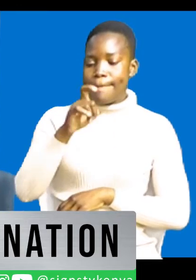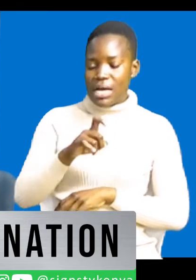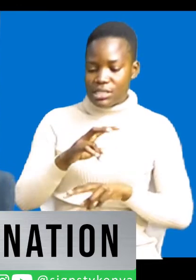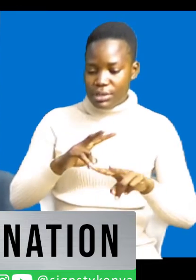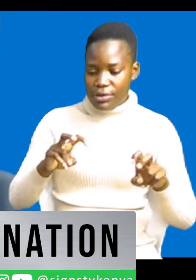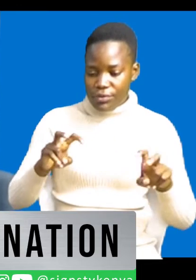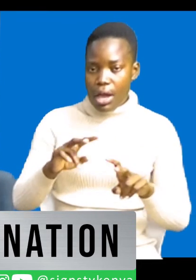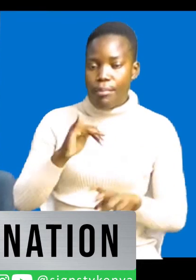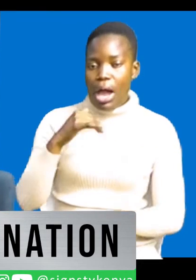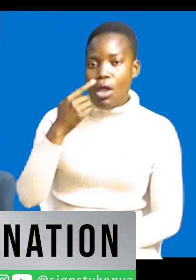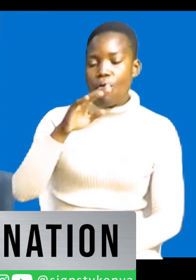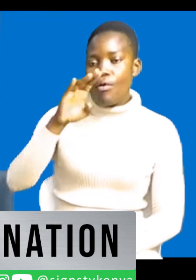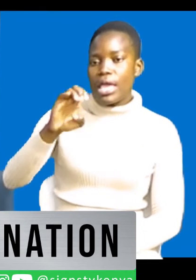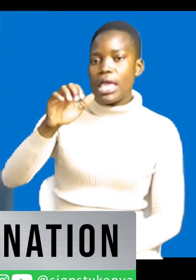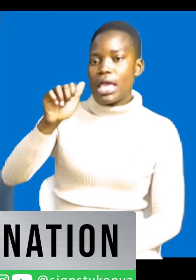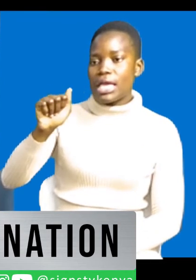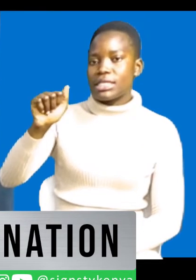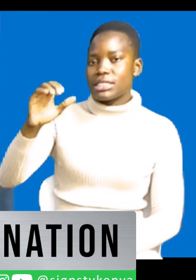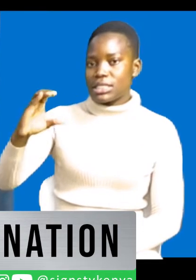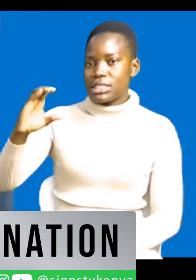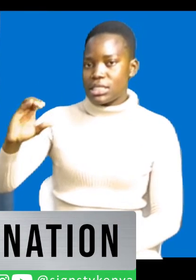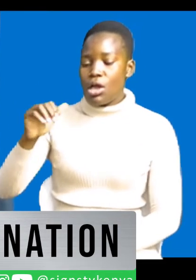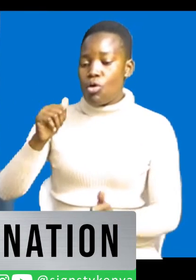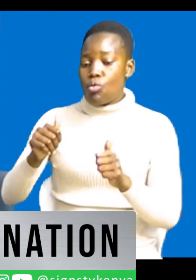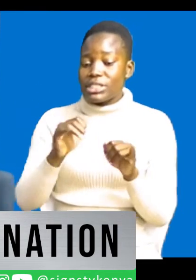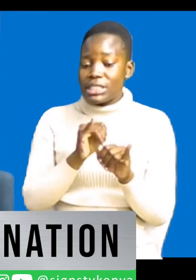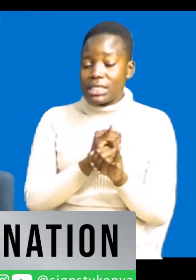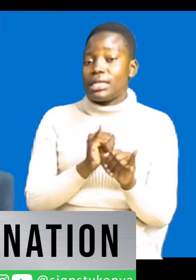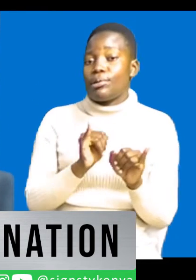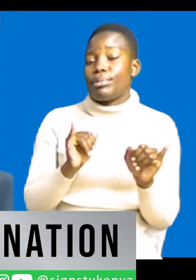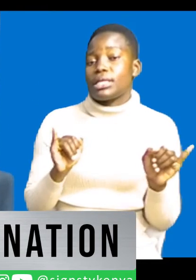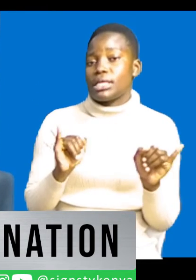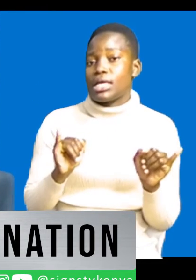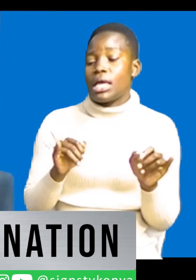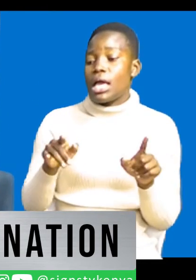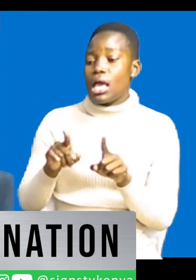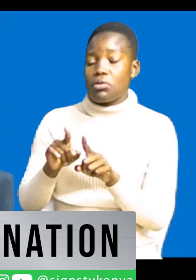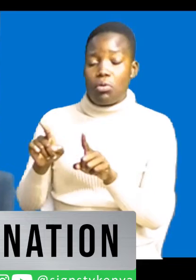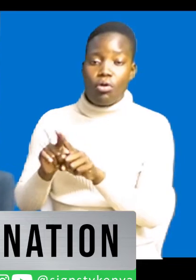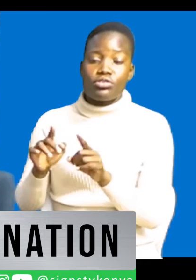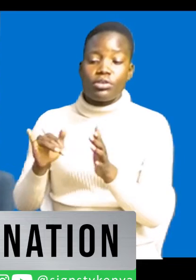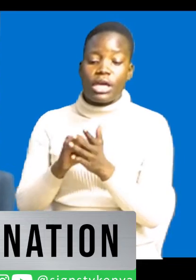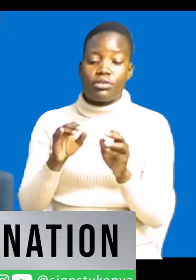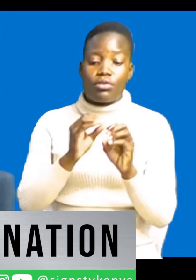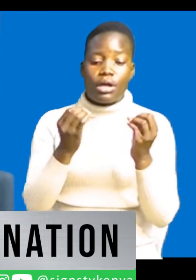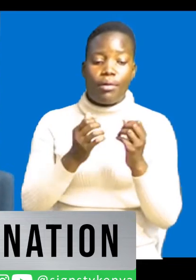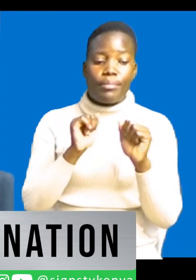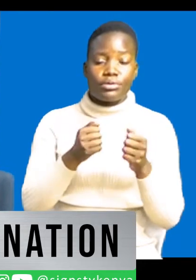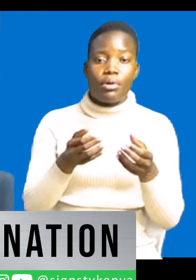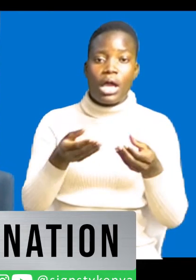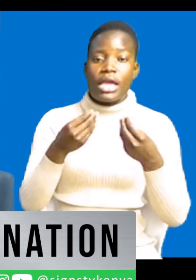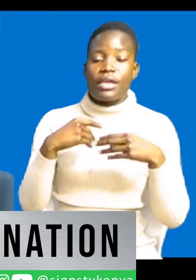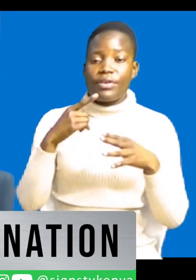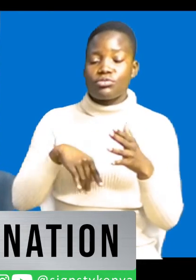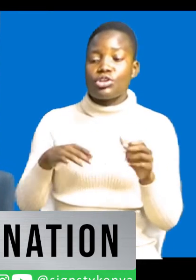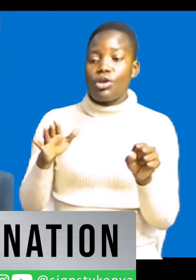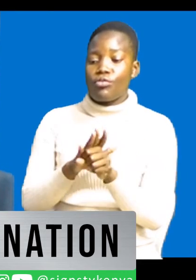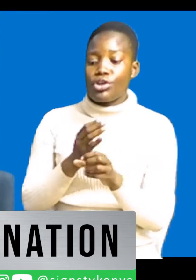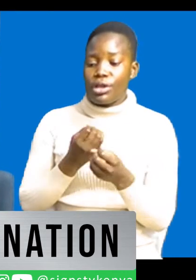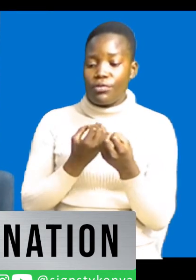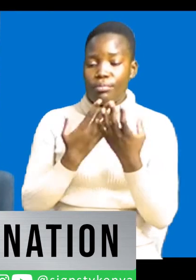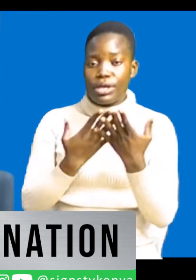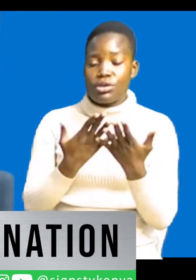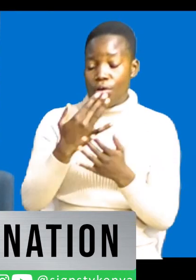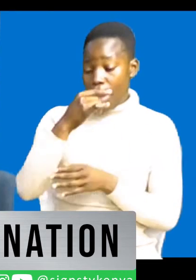EACC, which is supposed to be independent. Na watu kama hao ndio wanaweza tupatia line mzuri. Kwa sababu